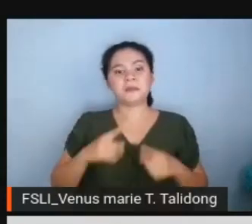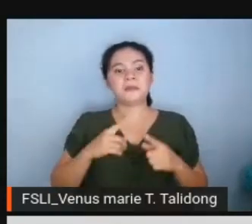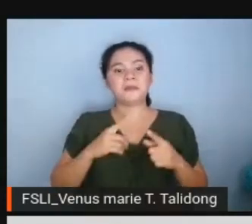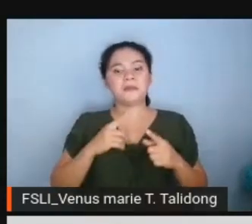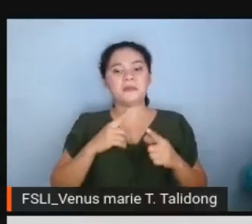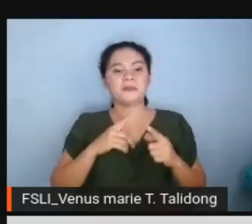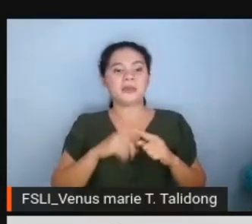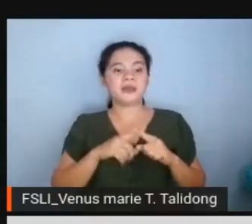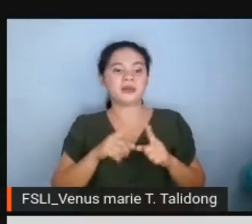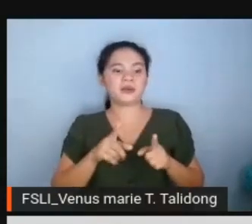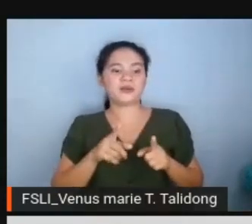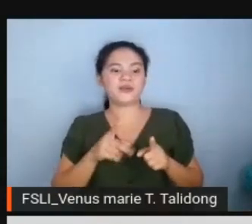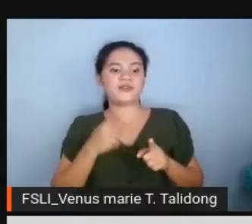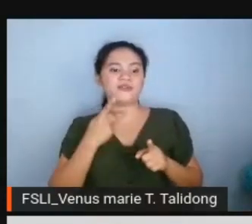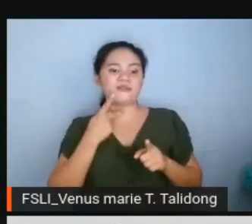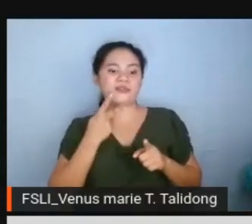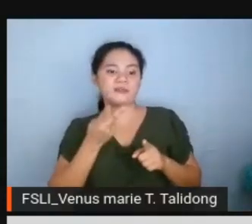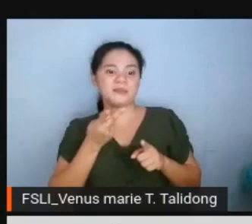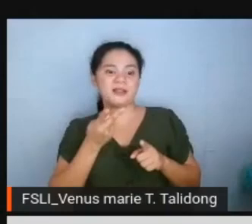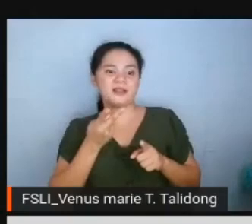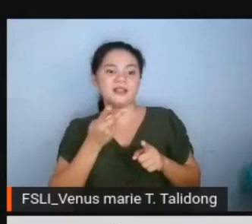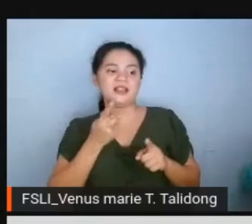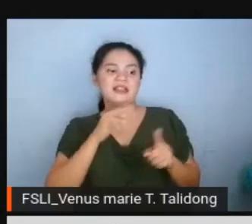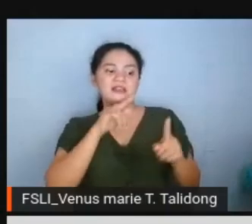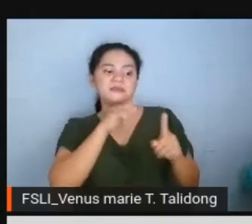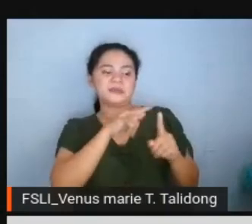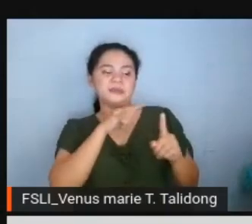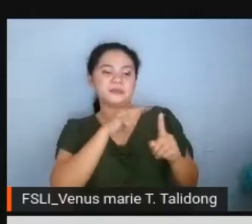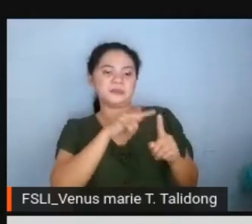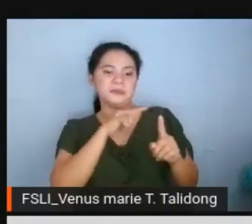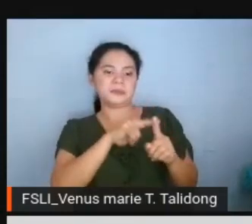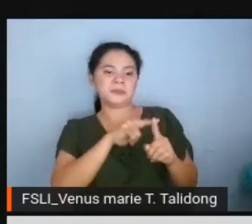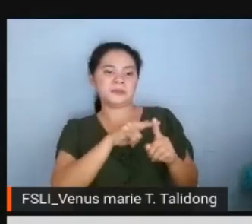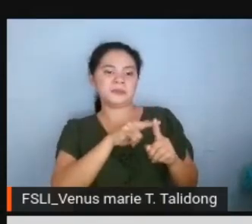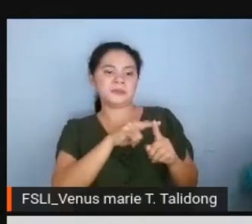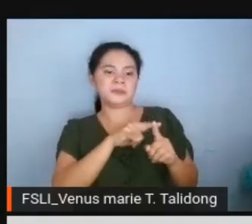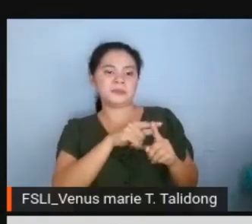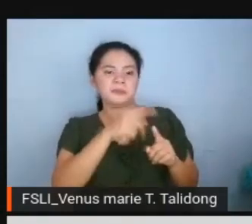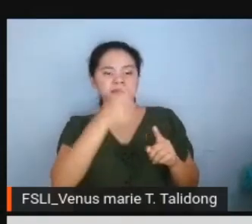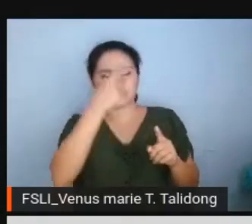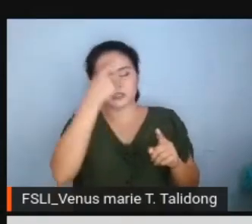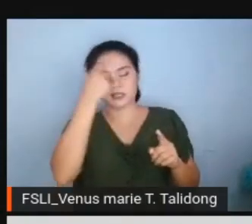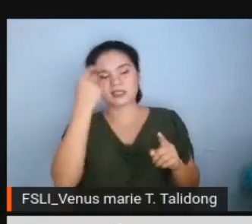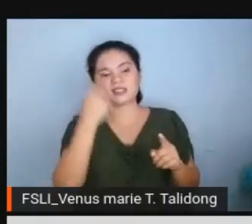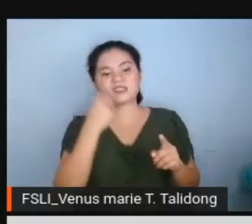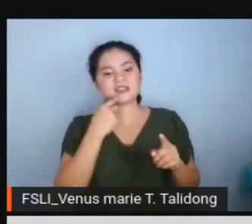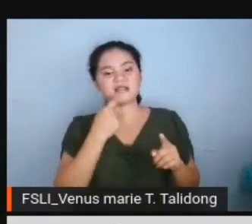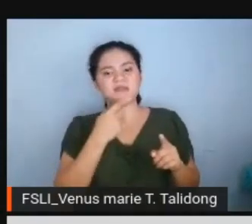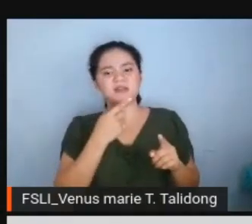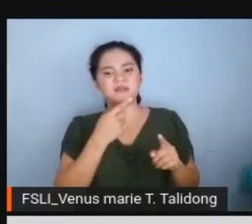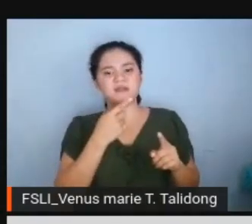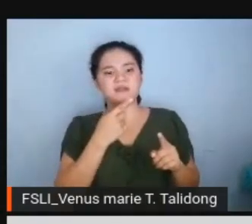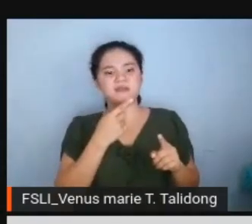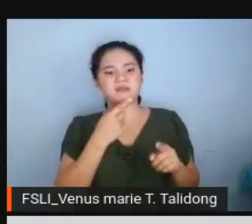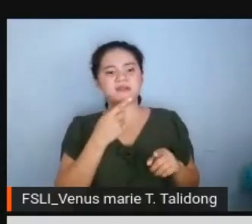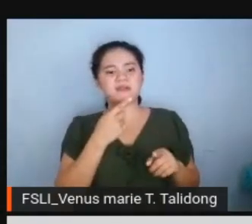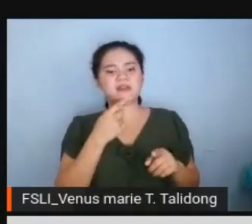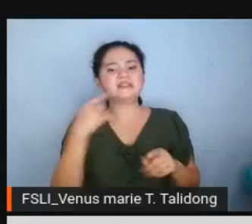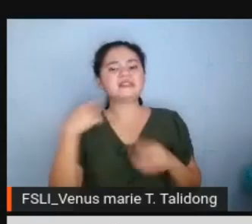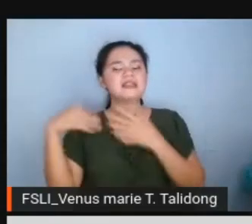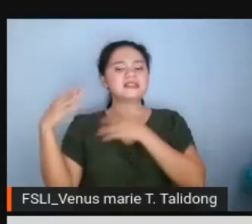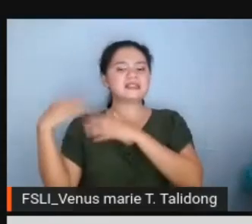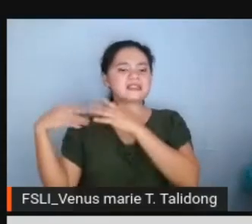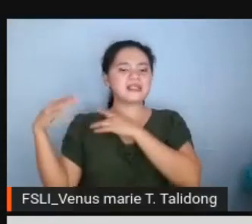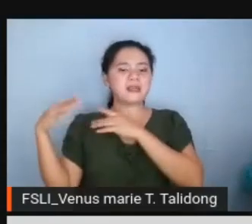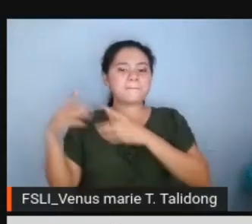verbal kind of bullying. Dahil, as what I've said, malaki yung environment